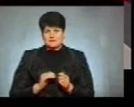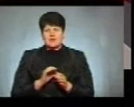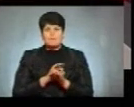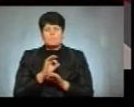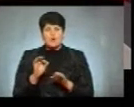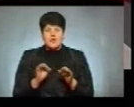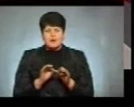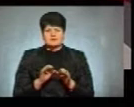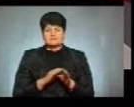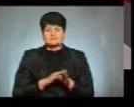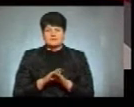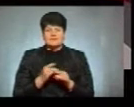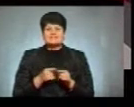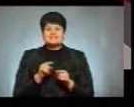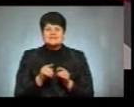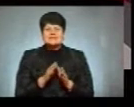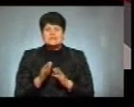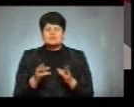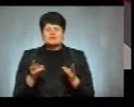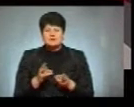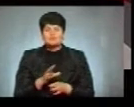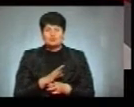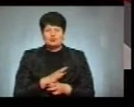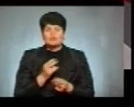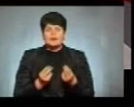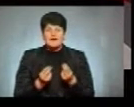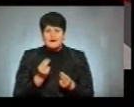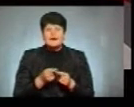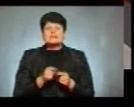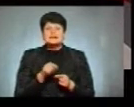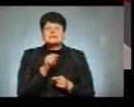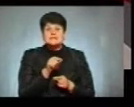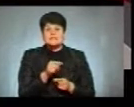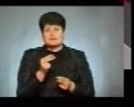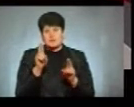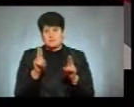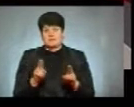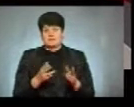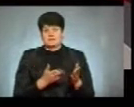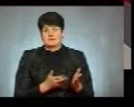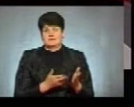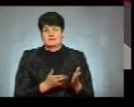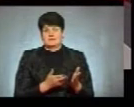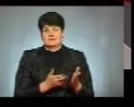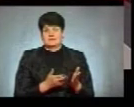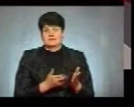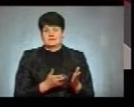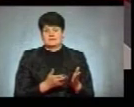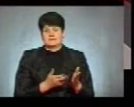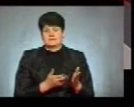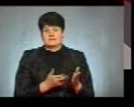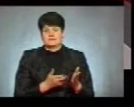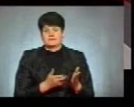проект реалізувати, в тій системі потрібно було і грати за тією системою, так, за правилами тієї